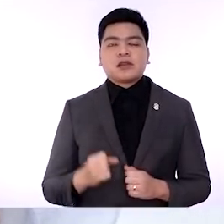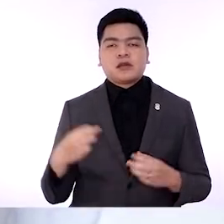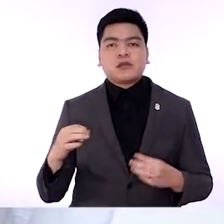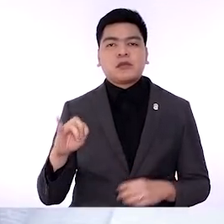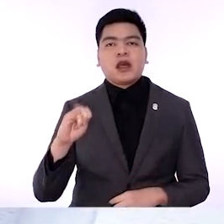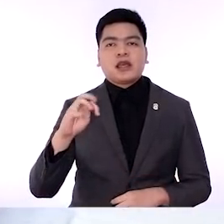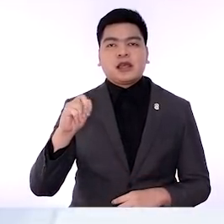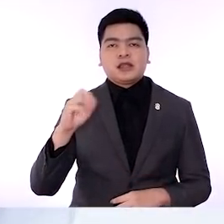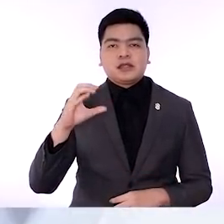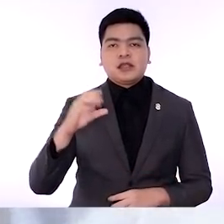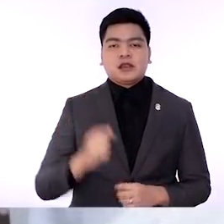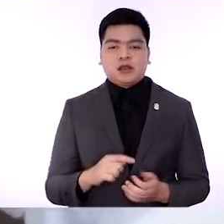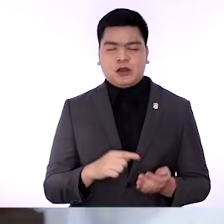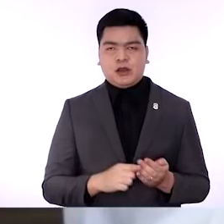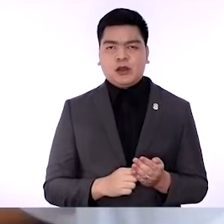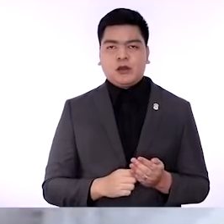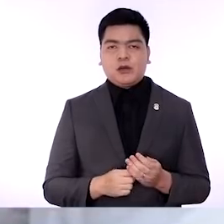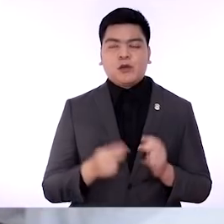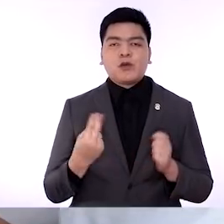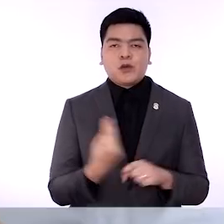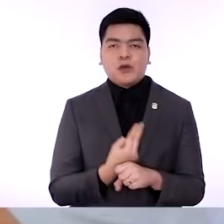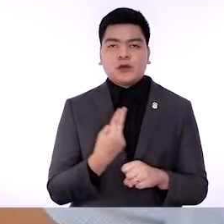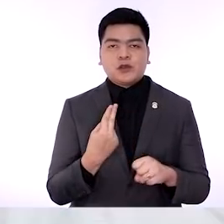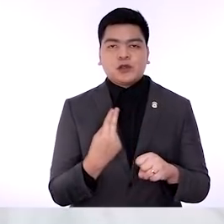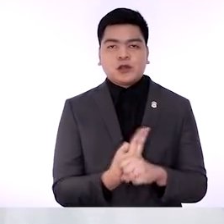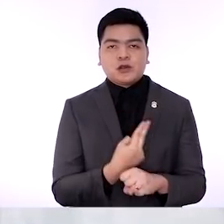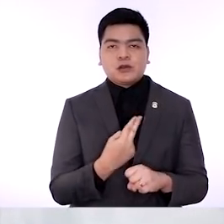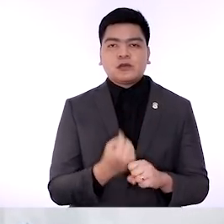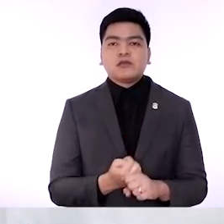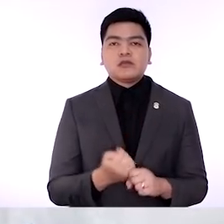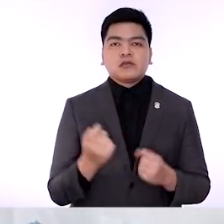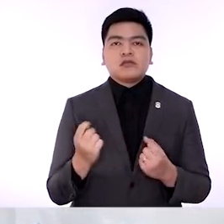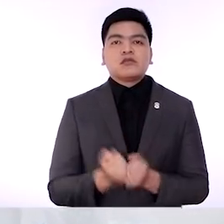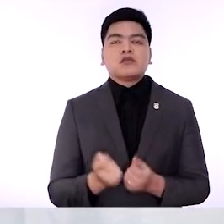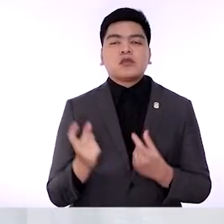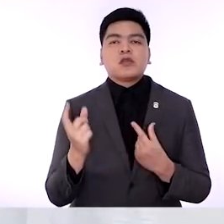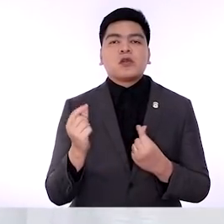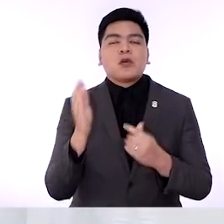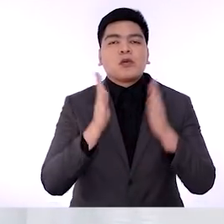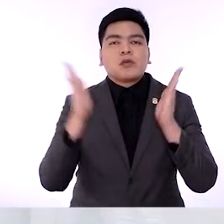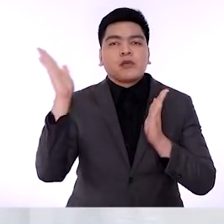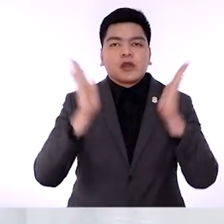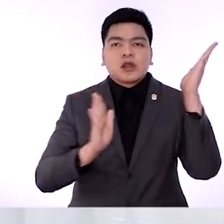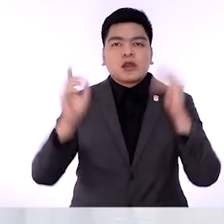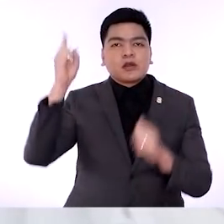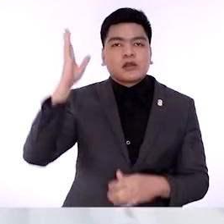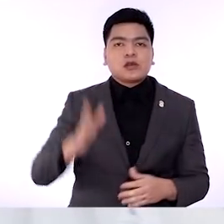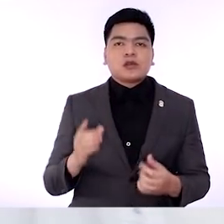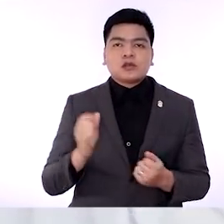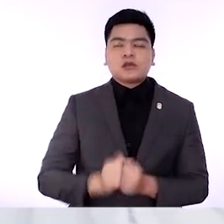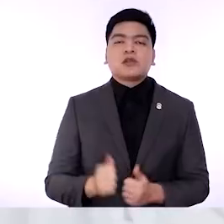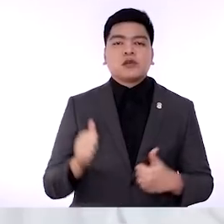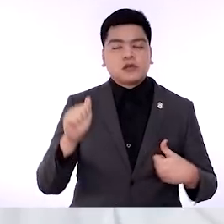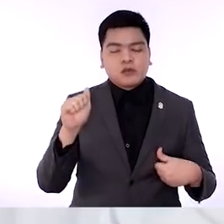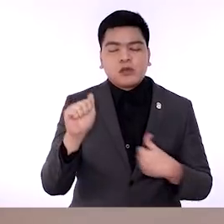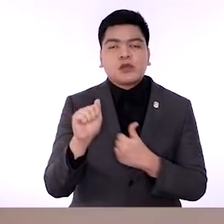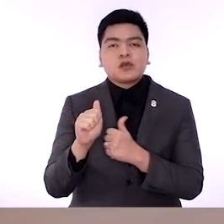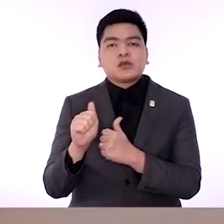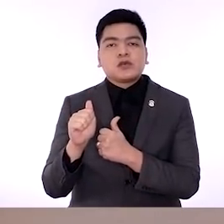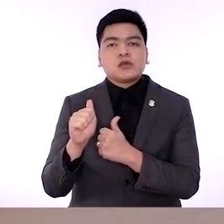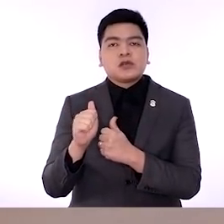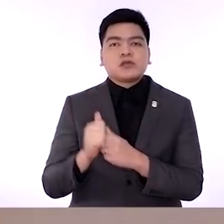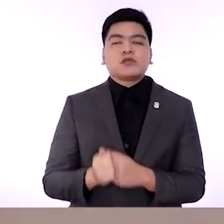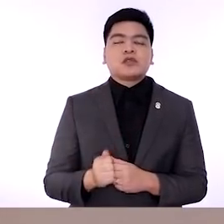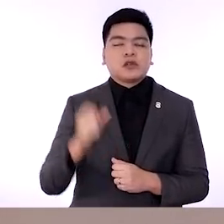itong katawang ito ay lalo nating magamit sa paglilingkod sa Panginoong Diyos, sa pagtupad ng kanyang tungkulin para